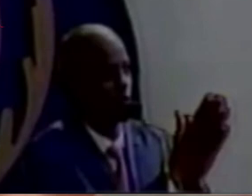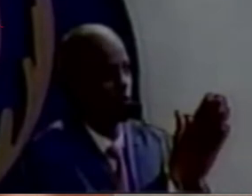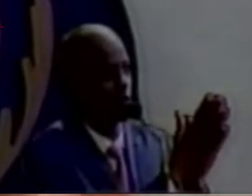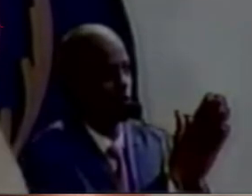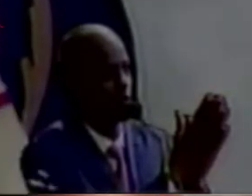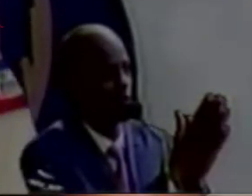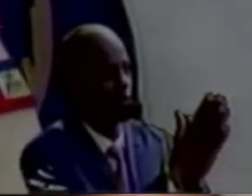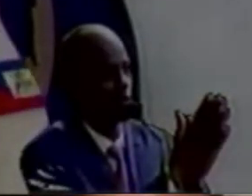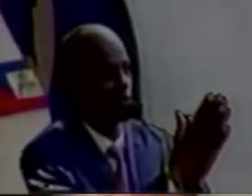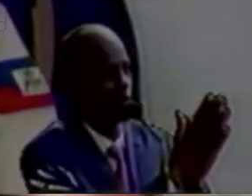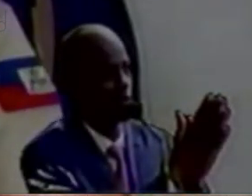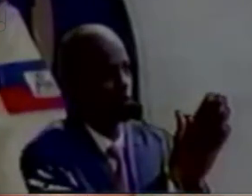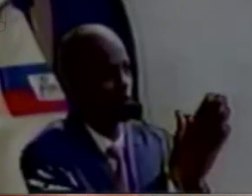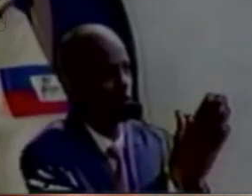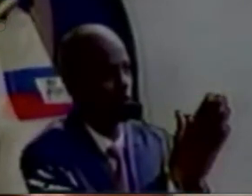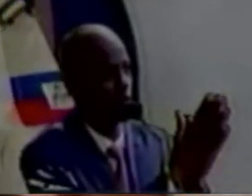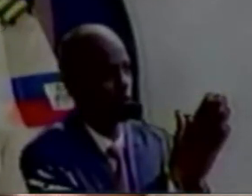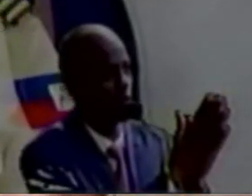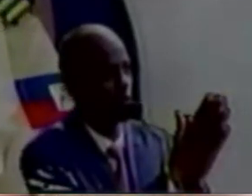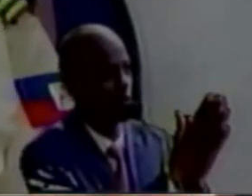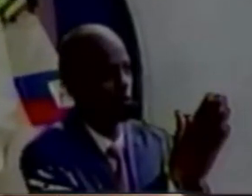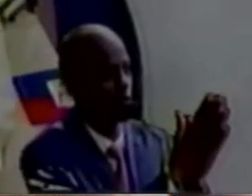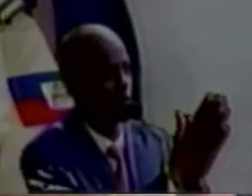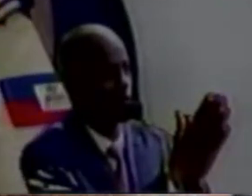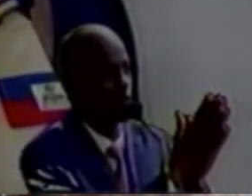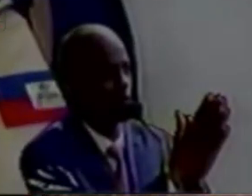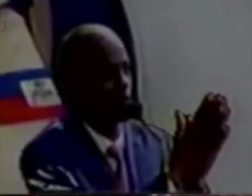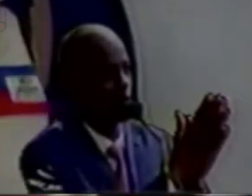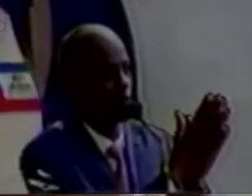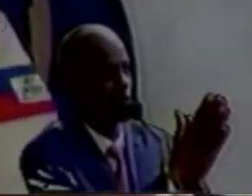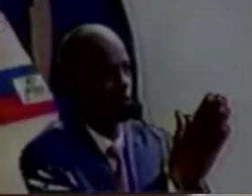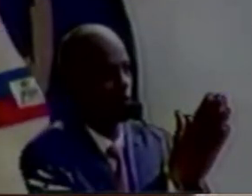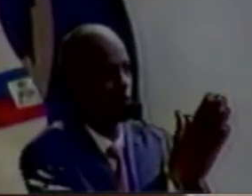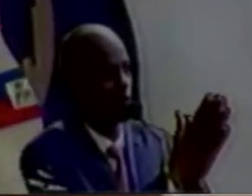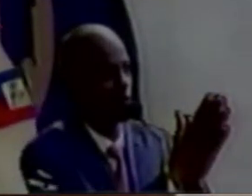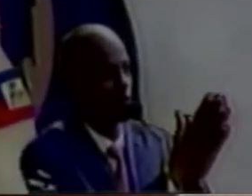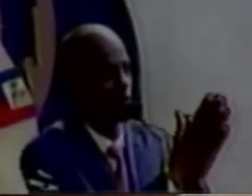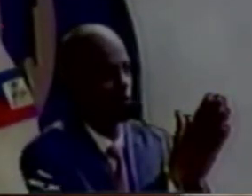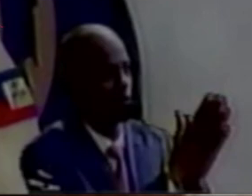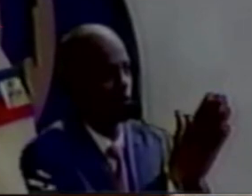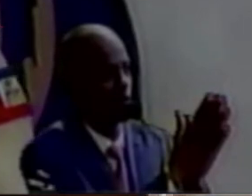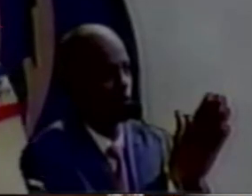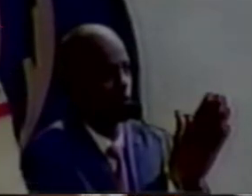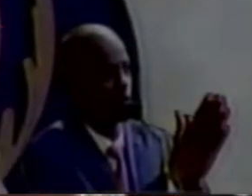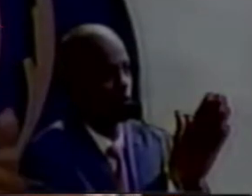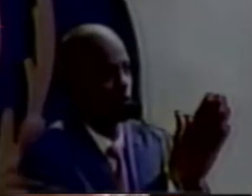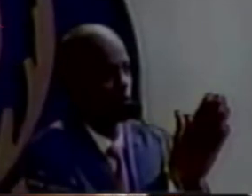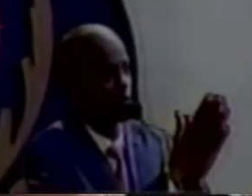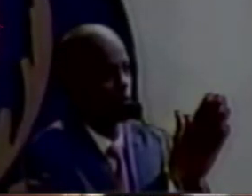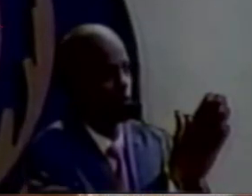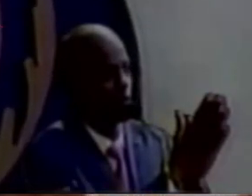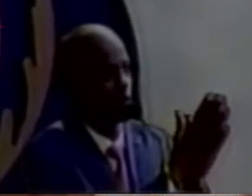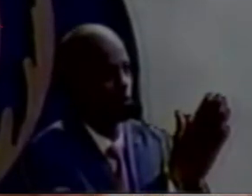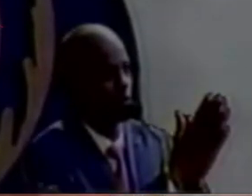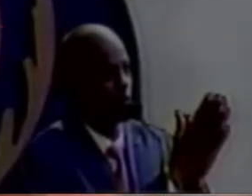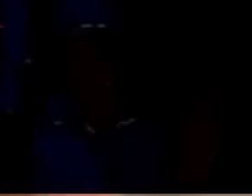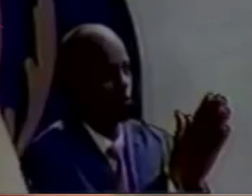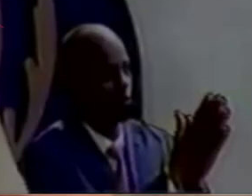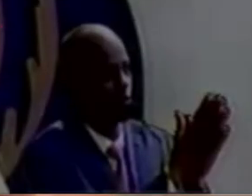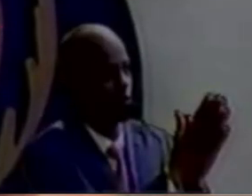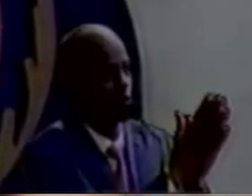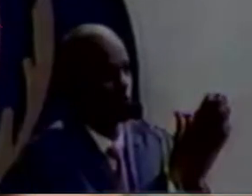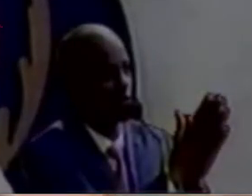personnes. Rivez mettre sous pied et bureau yo placé dans la direction générale. Majorité là-dedans, c'est